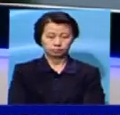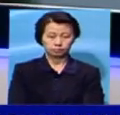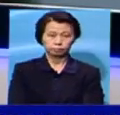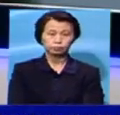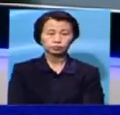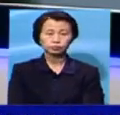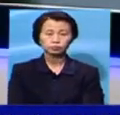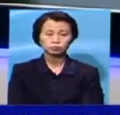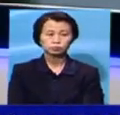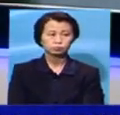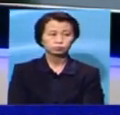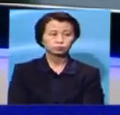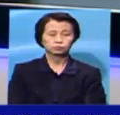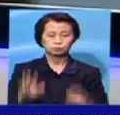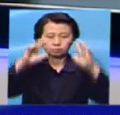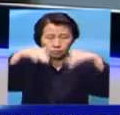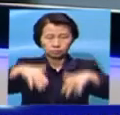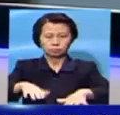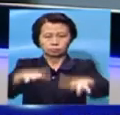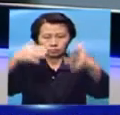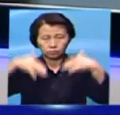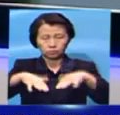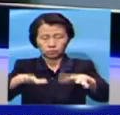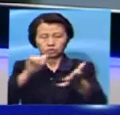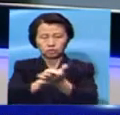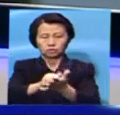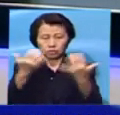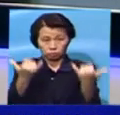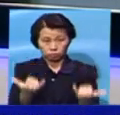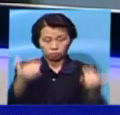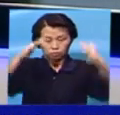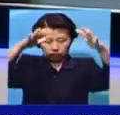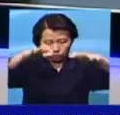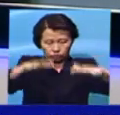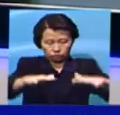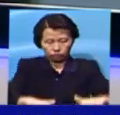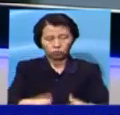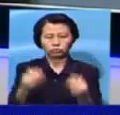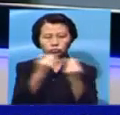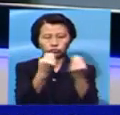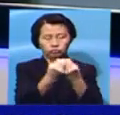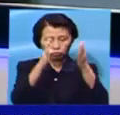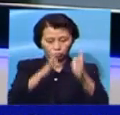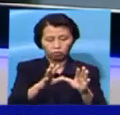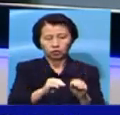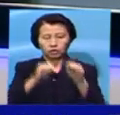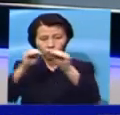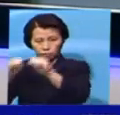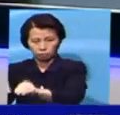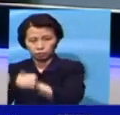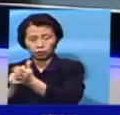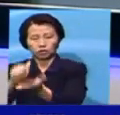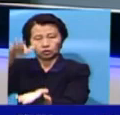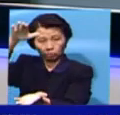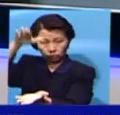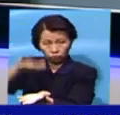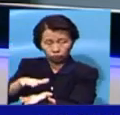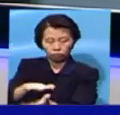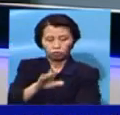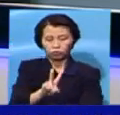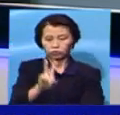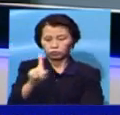Dalam pada itu paras banjir di Hulu langat Selangor semakin surut jumlah penduduk yang dipindahkan ke pusat pemindahan berkurangan kepada